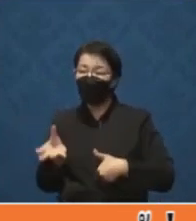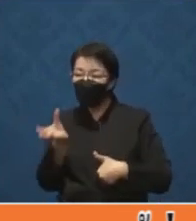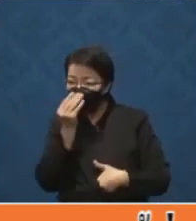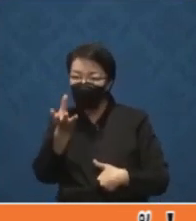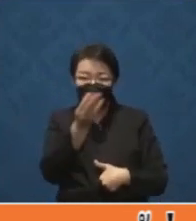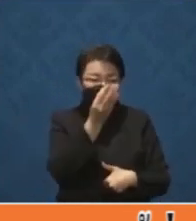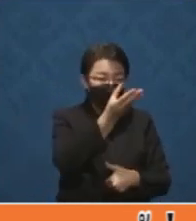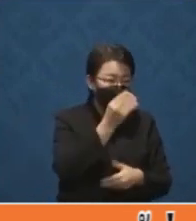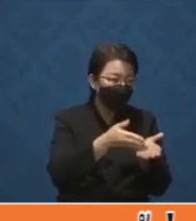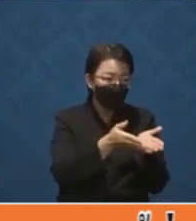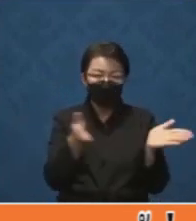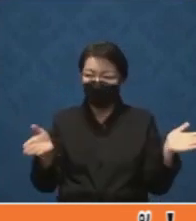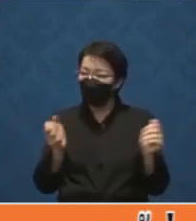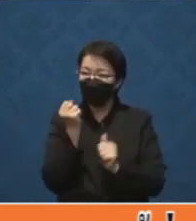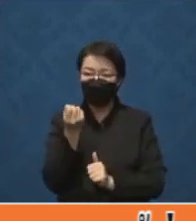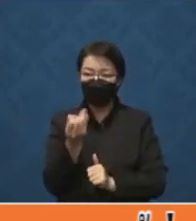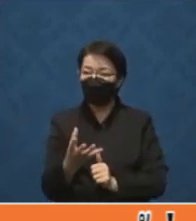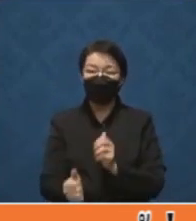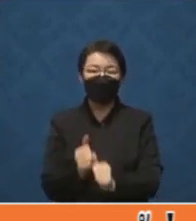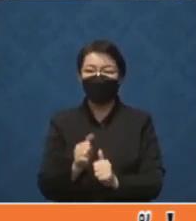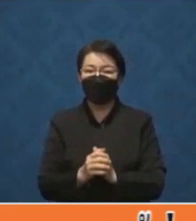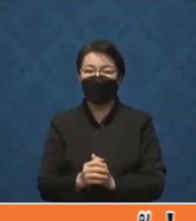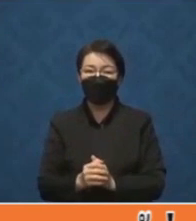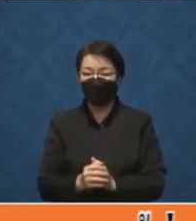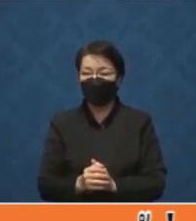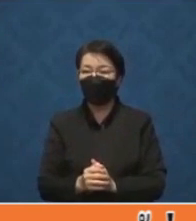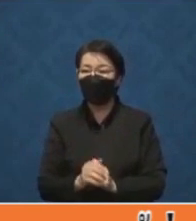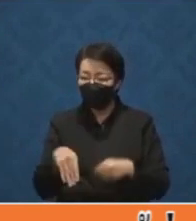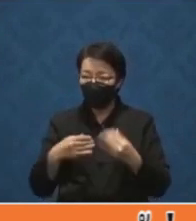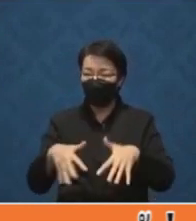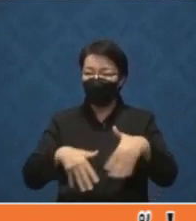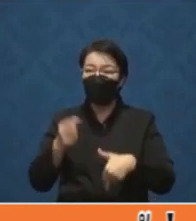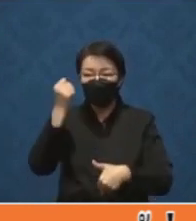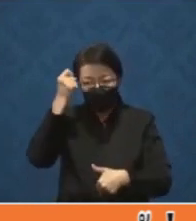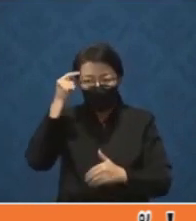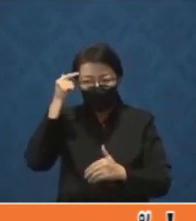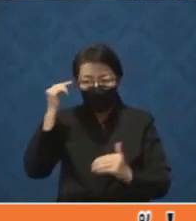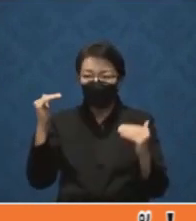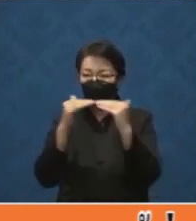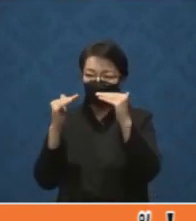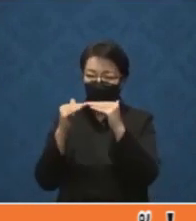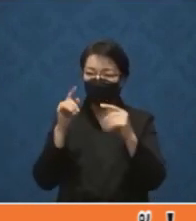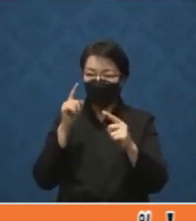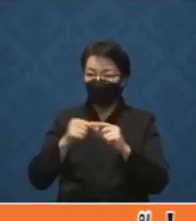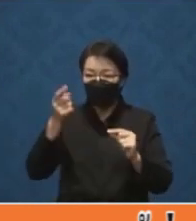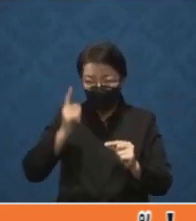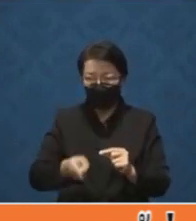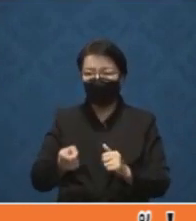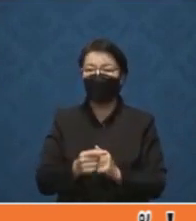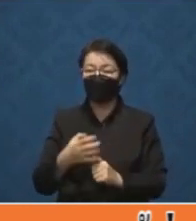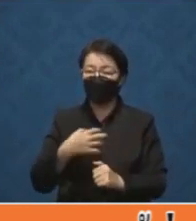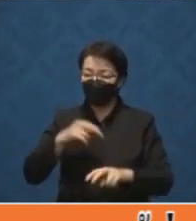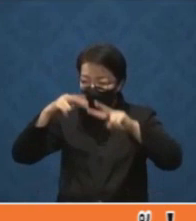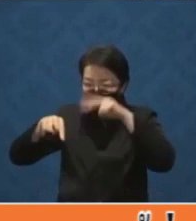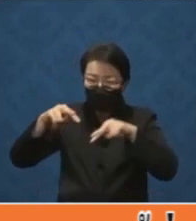ให้ประชาชนได้รับรู้อย่างทั่วถึงที่สุดเพื่อทำให้ประชาชนเท่าทันกับสถานการณ์ที่เป็นจริงและส